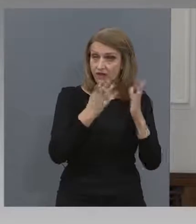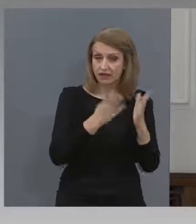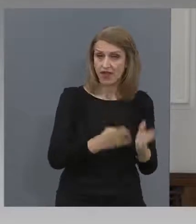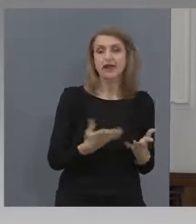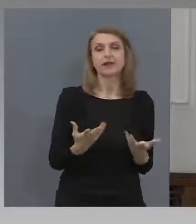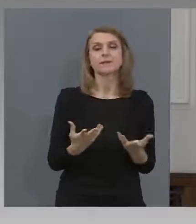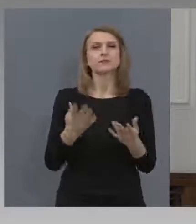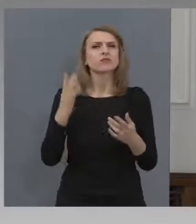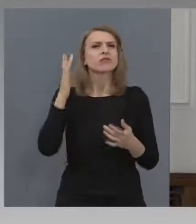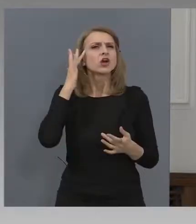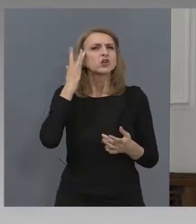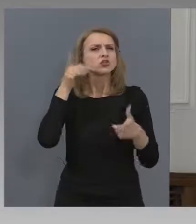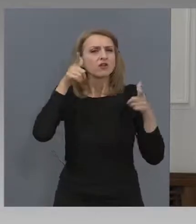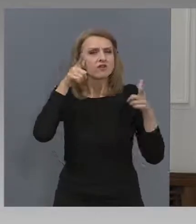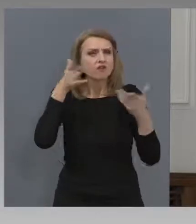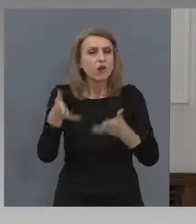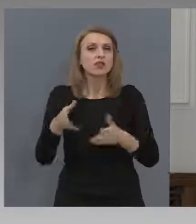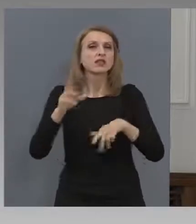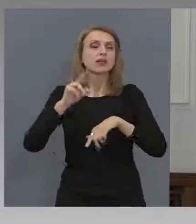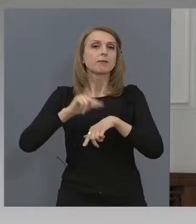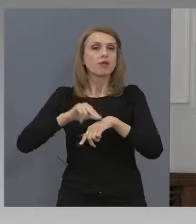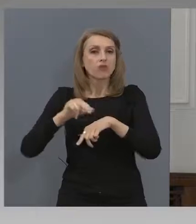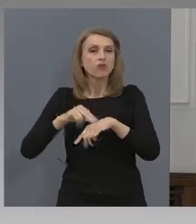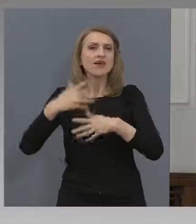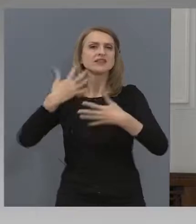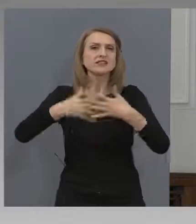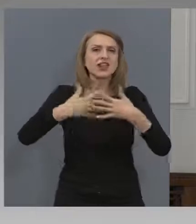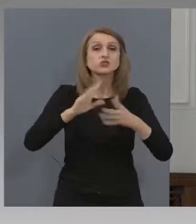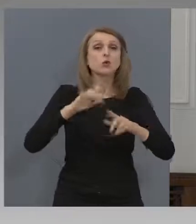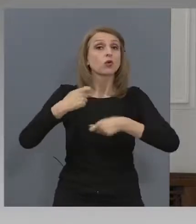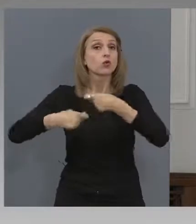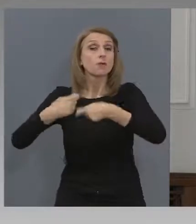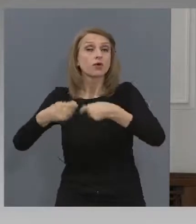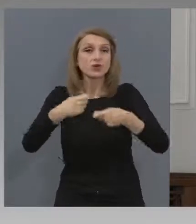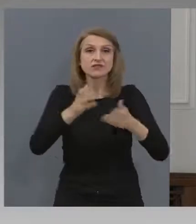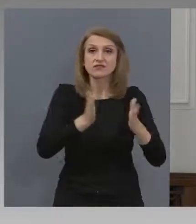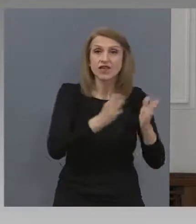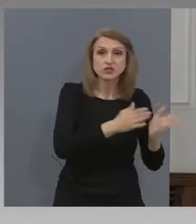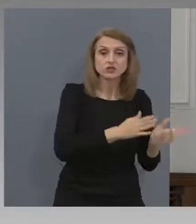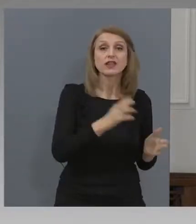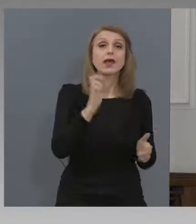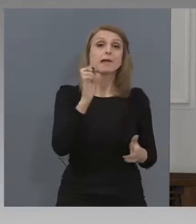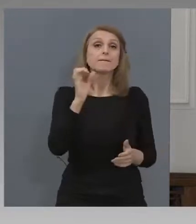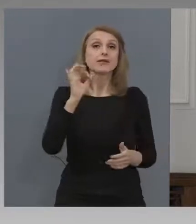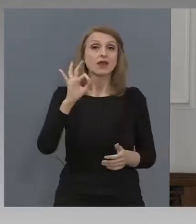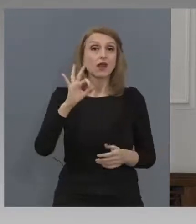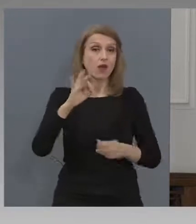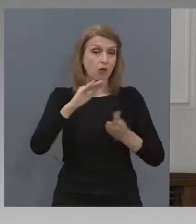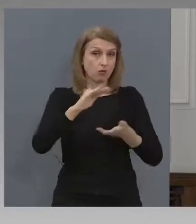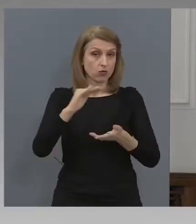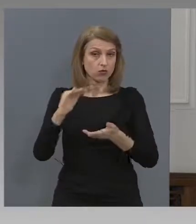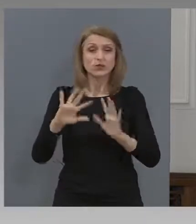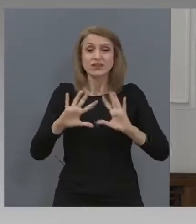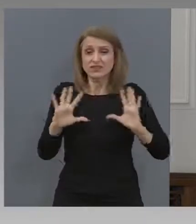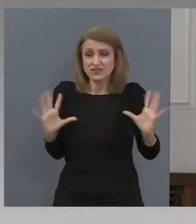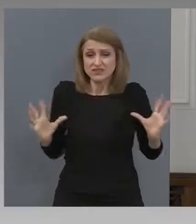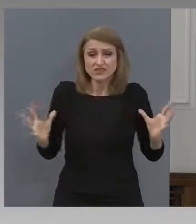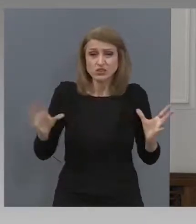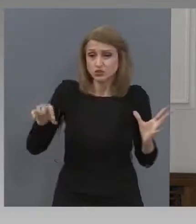мляко, на животни, на плодове, на зеленчуци и на биопродукти. Всички се включиха в среща по